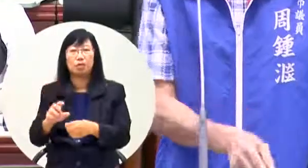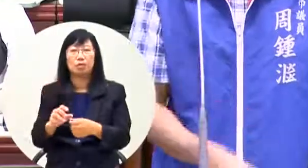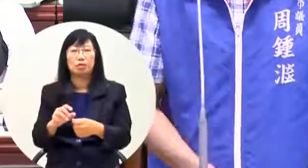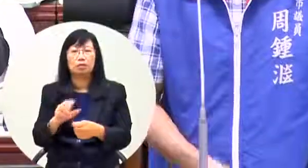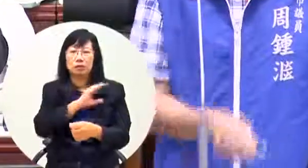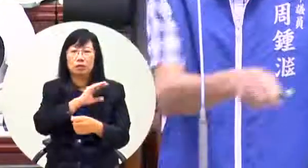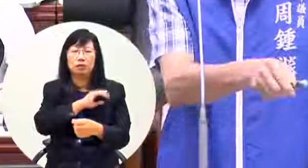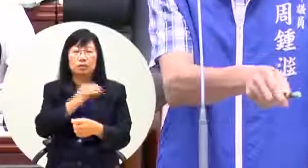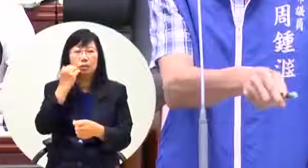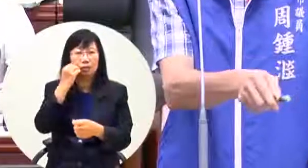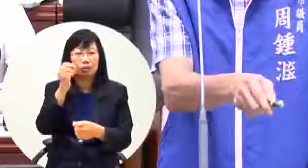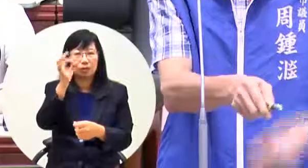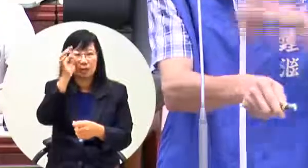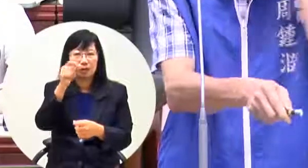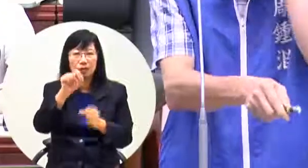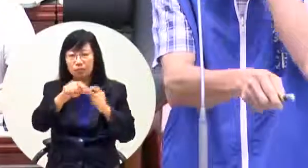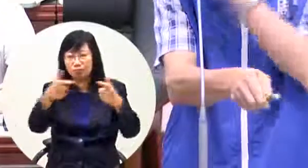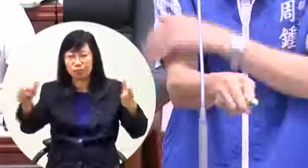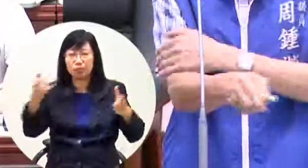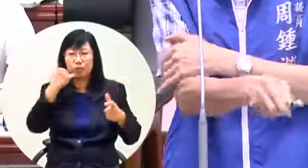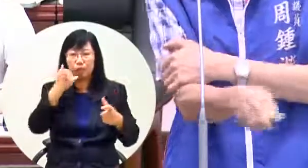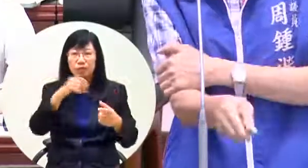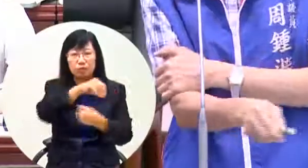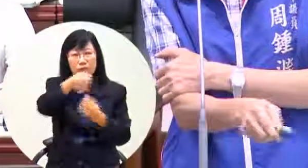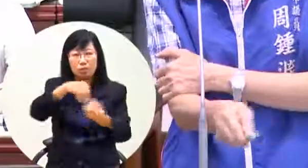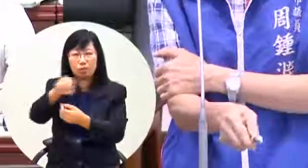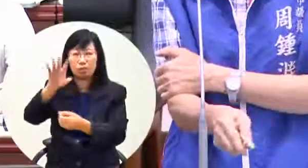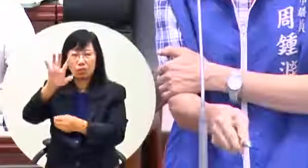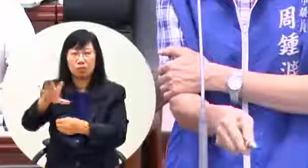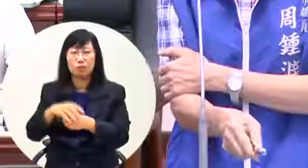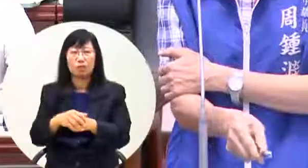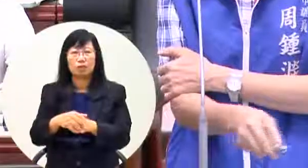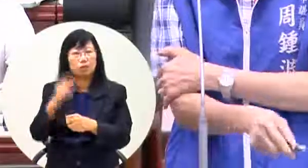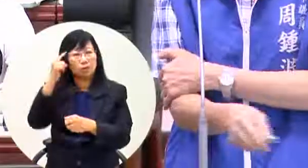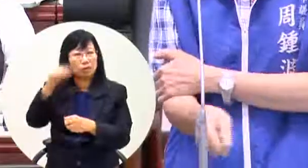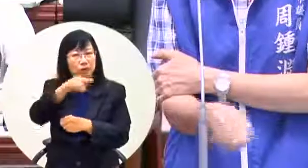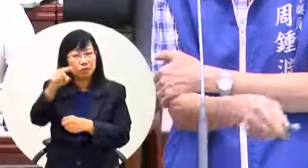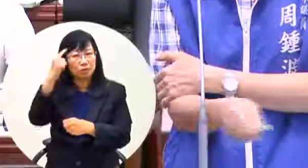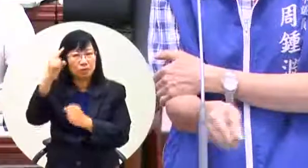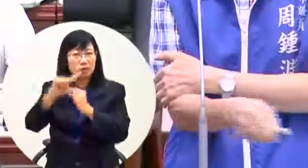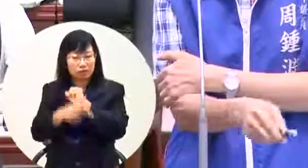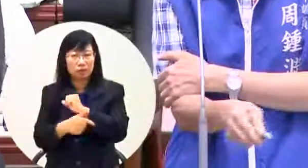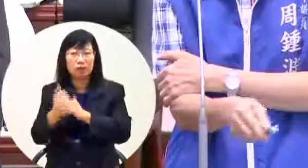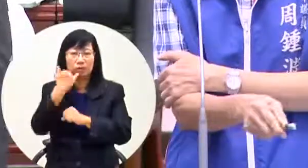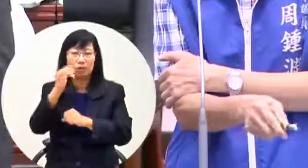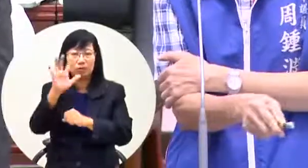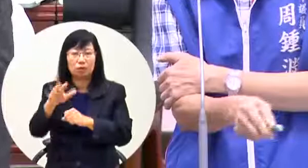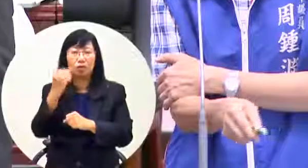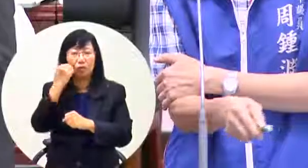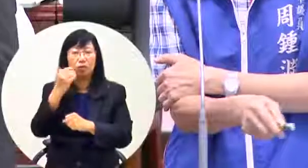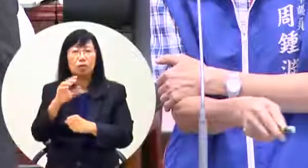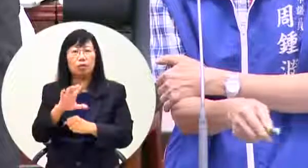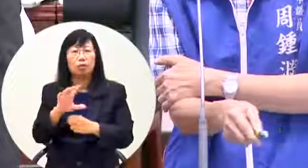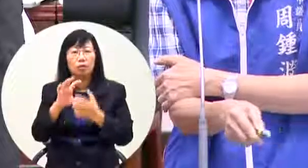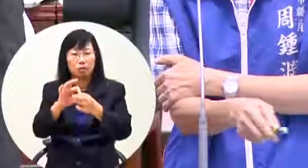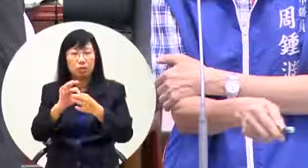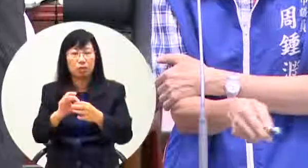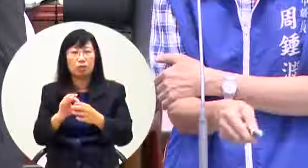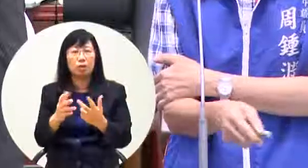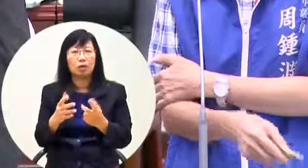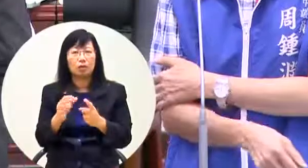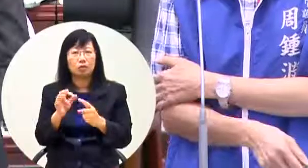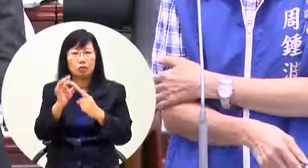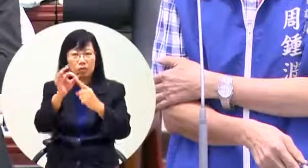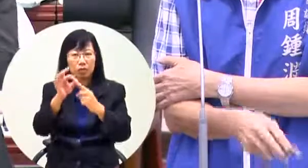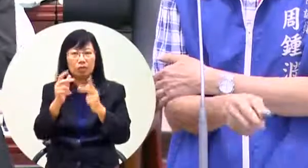希望大家能够共同建立这一个观念，大众运输的路权优先。 市长，我安那讲，为什么这一